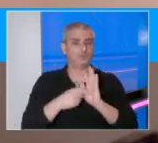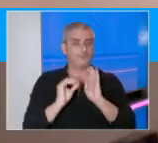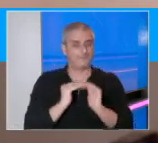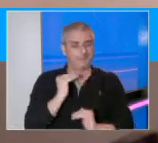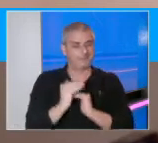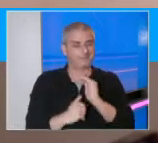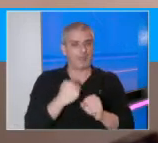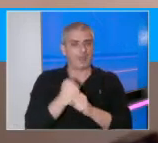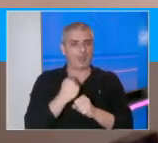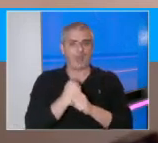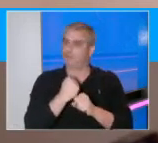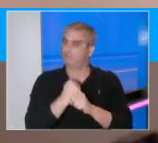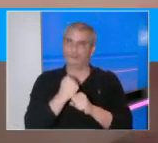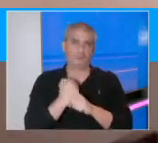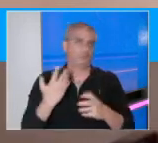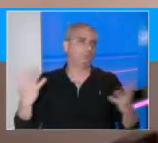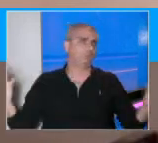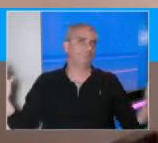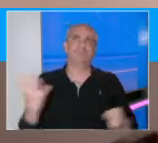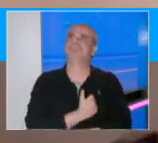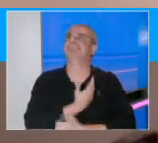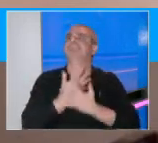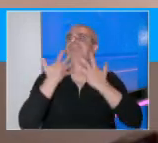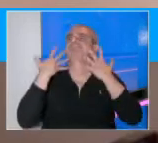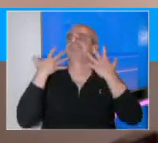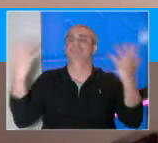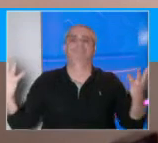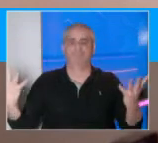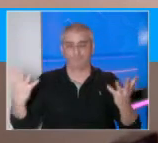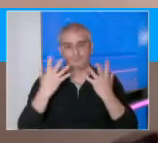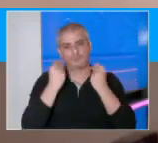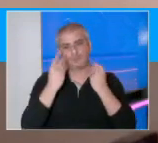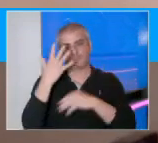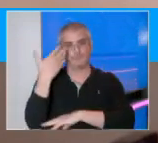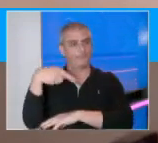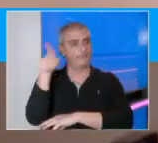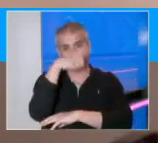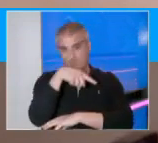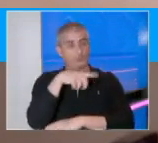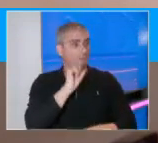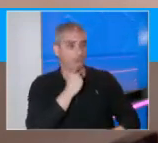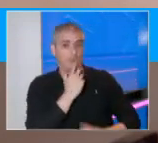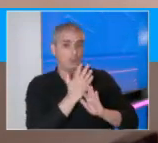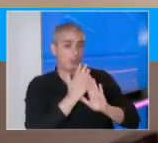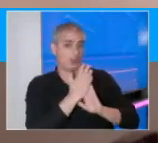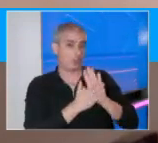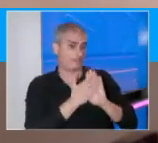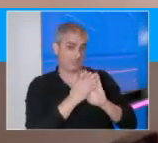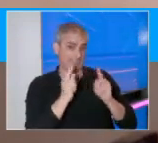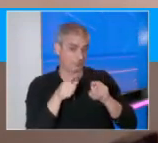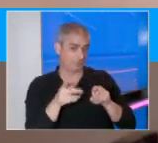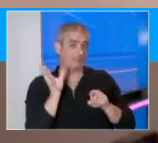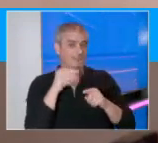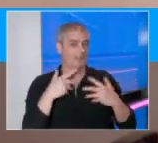תהליך שנעשה וזכה להצלחה מאוד גדולה בהרבה מאוד מדינות, בעשרות מדינות בעולם. צריך לומר שהאירוע הזה וגם